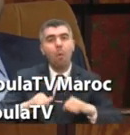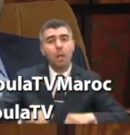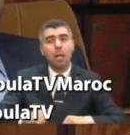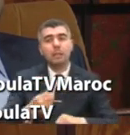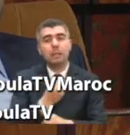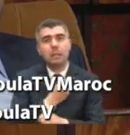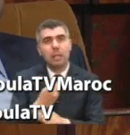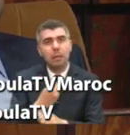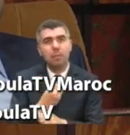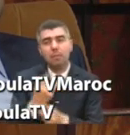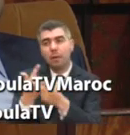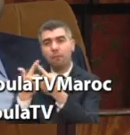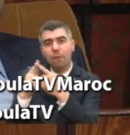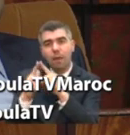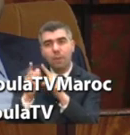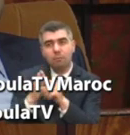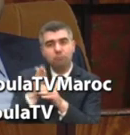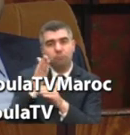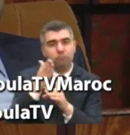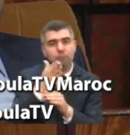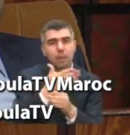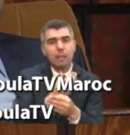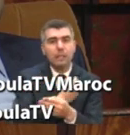خصوصا بعد الإحصائيات الأخيرة